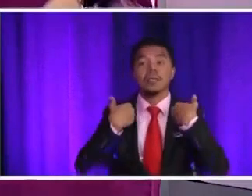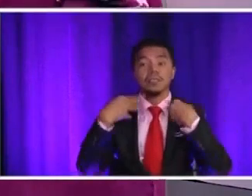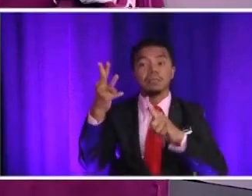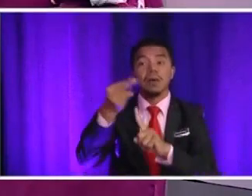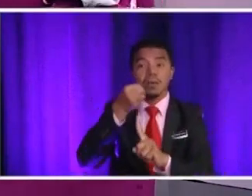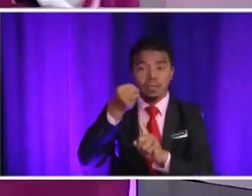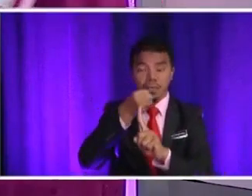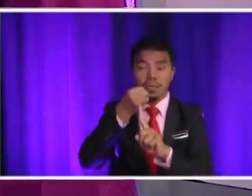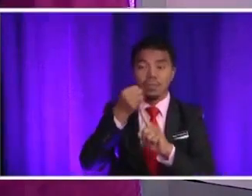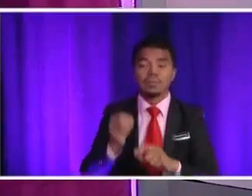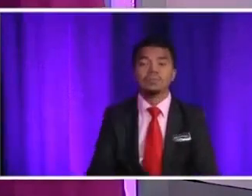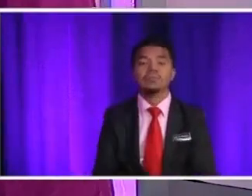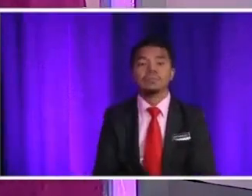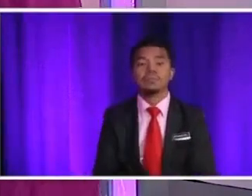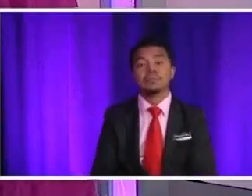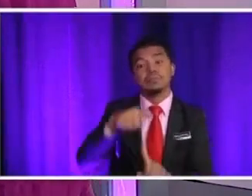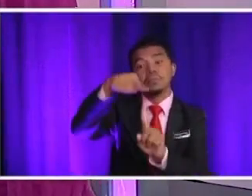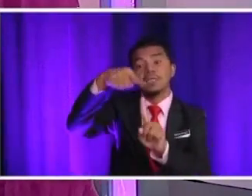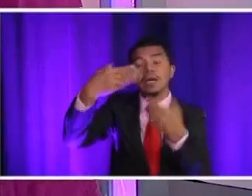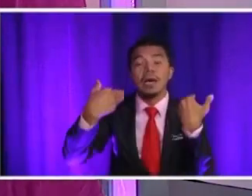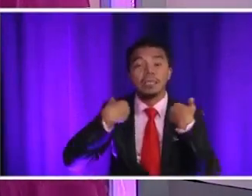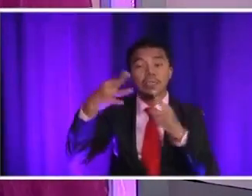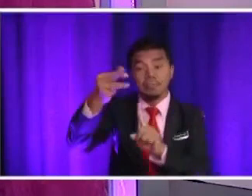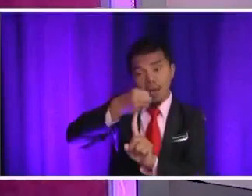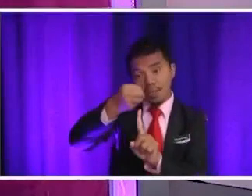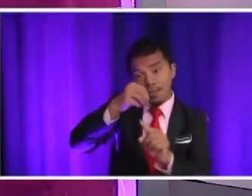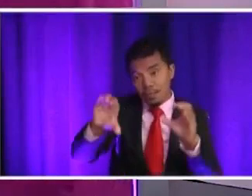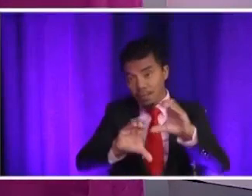ada markah. Okey, bila ada markah dekat sini